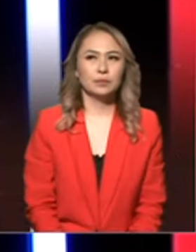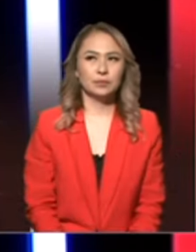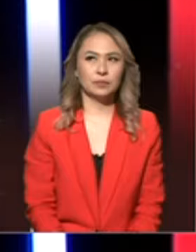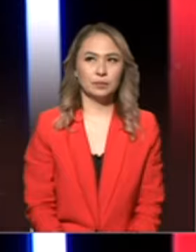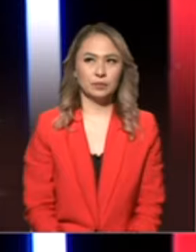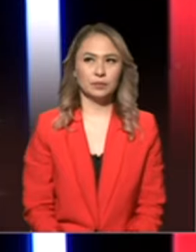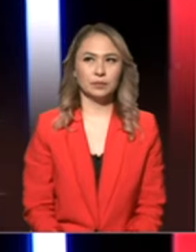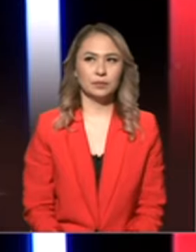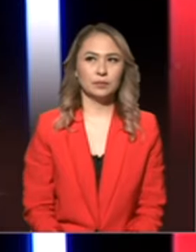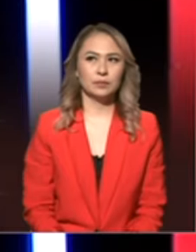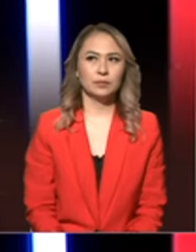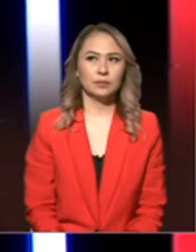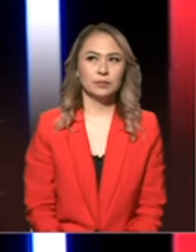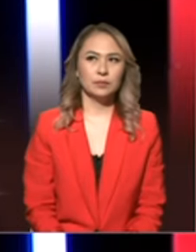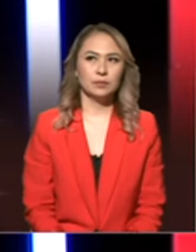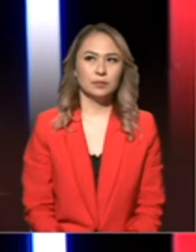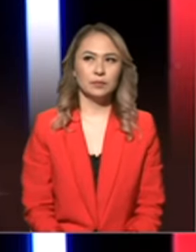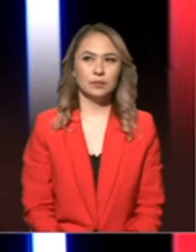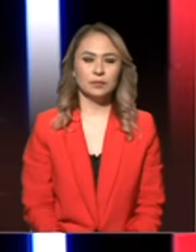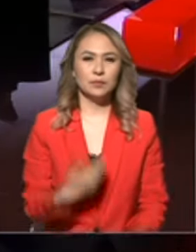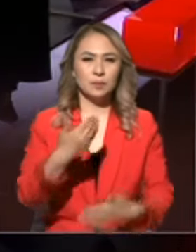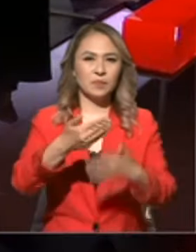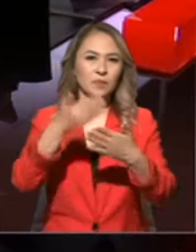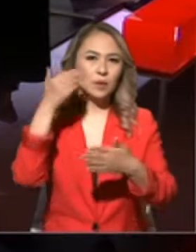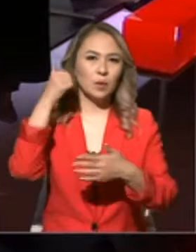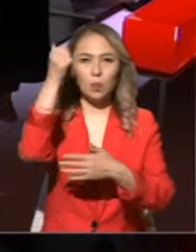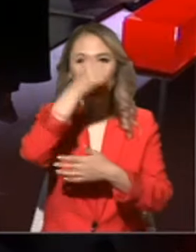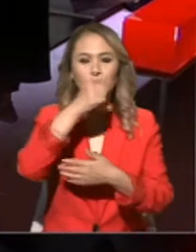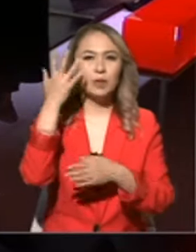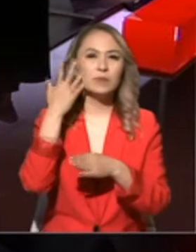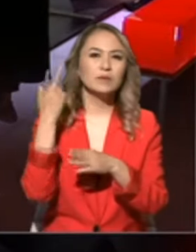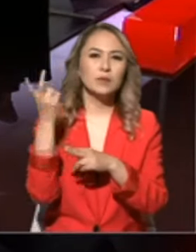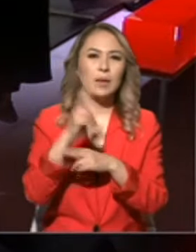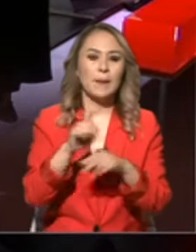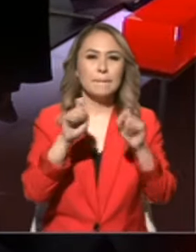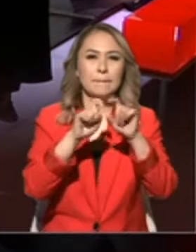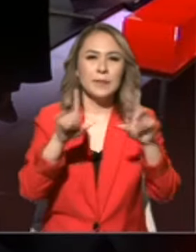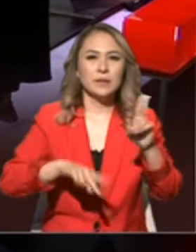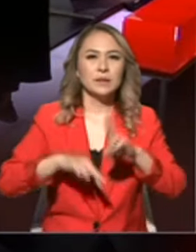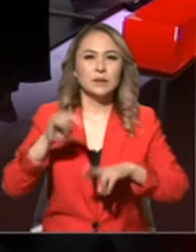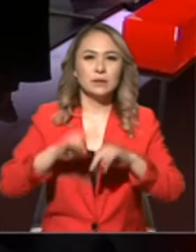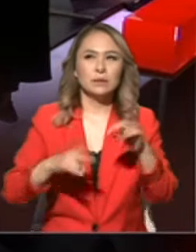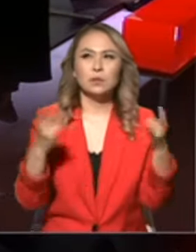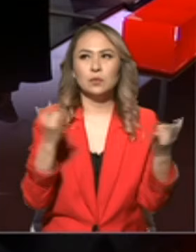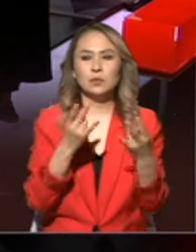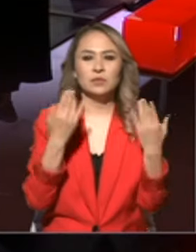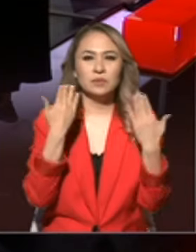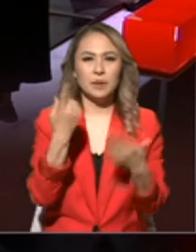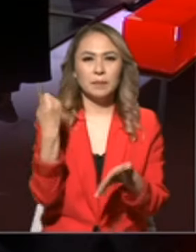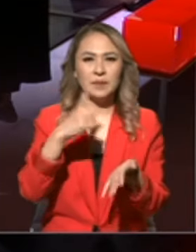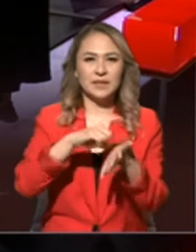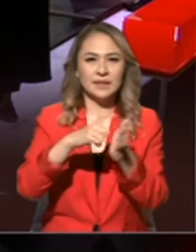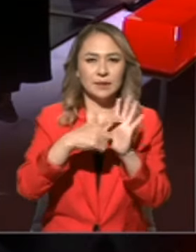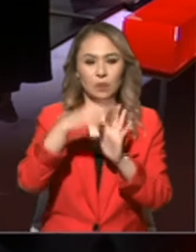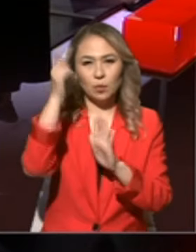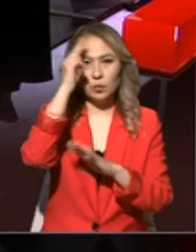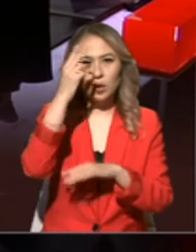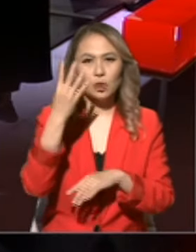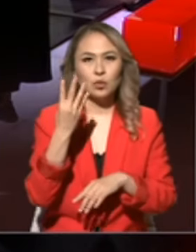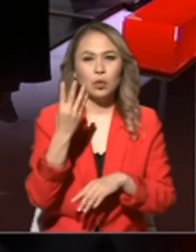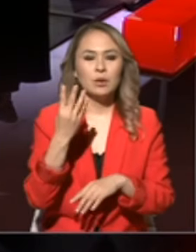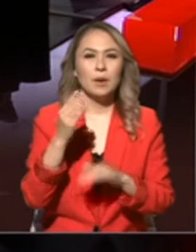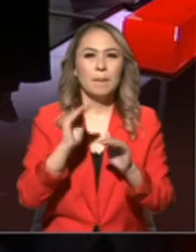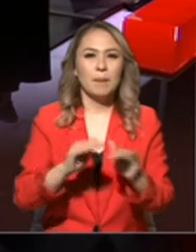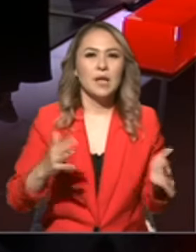қазір егер қосылсам. Бұрахан, сіз осы былтыр біздің эфирге келген кезде жаңа мектеп салыну керек деп жатырмыз ғой. Бірінші сыныпқа баратын мысалға 4 бала таппай отырмыз